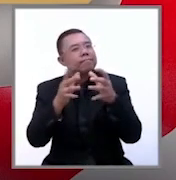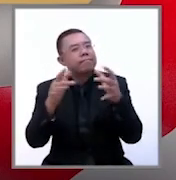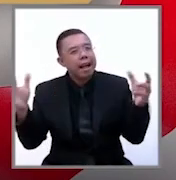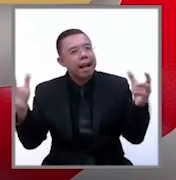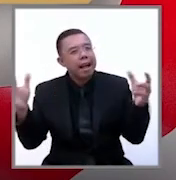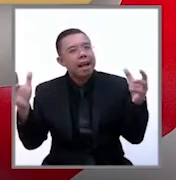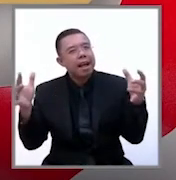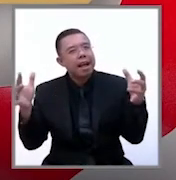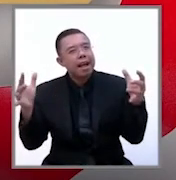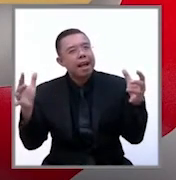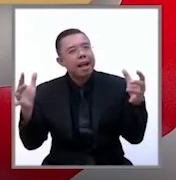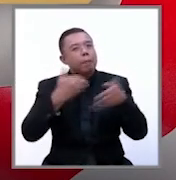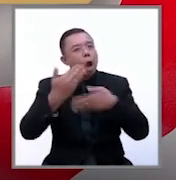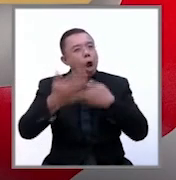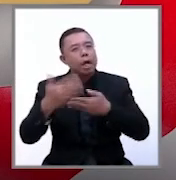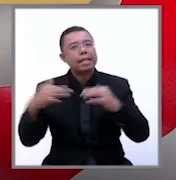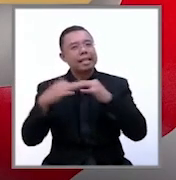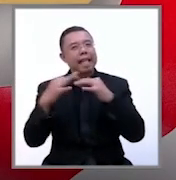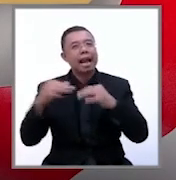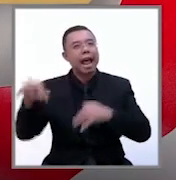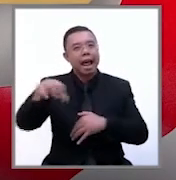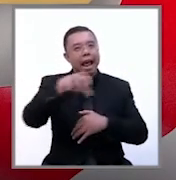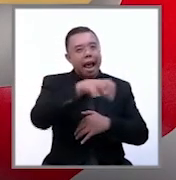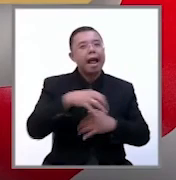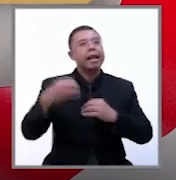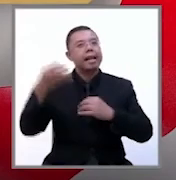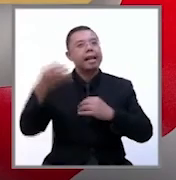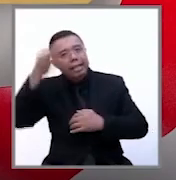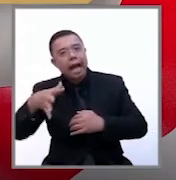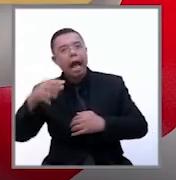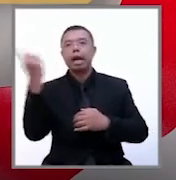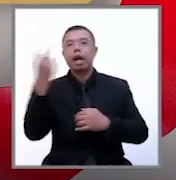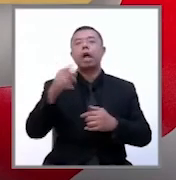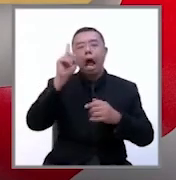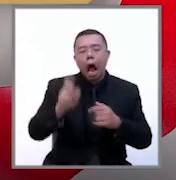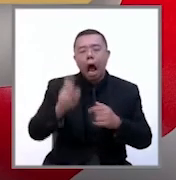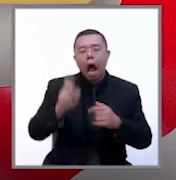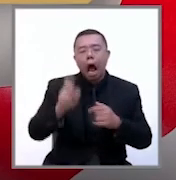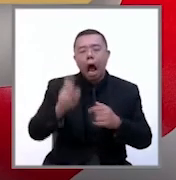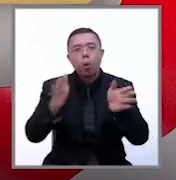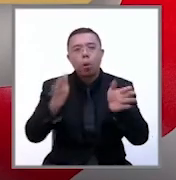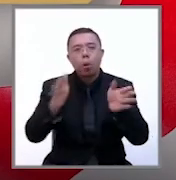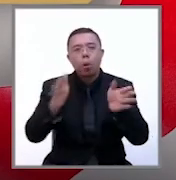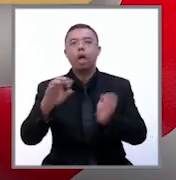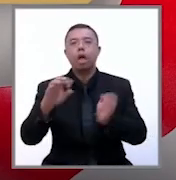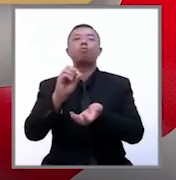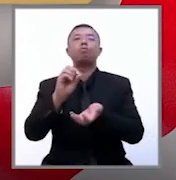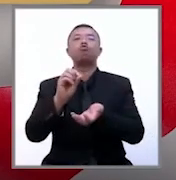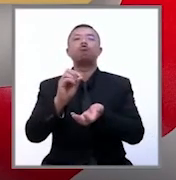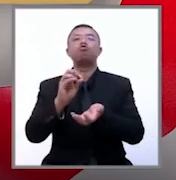intensifikasi lahan di tingkat Desa sampai tingkat nasional secara efektif pupuk pupuk itu